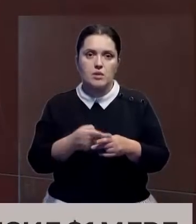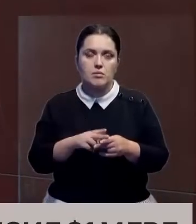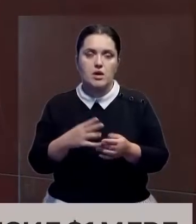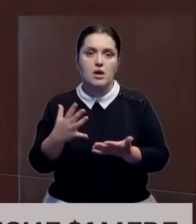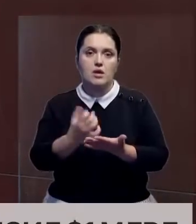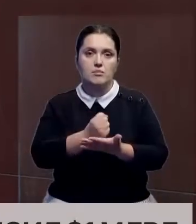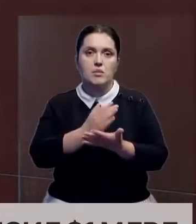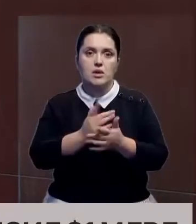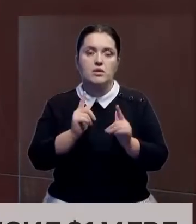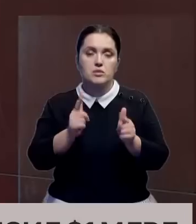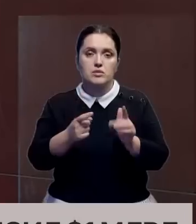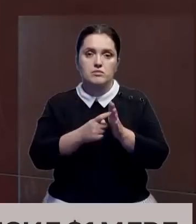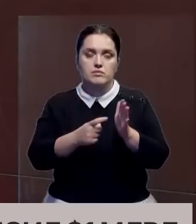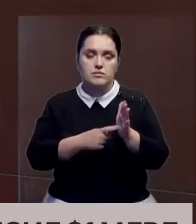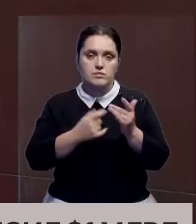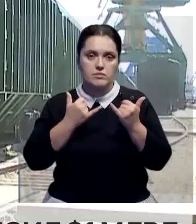достижения, и они готовы ими делиться.